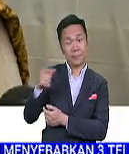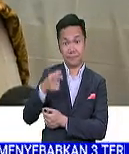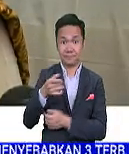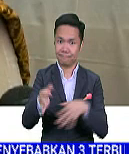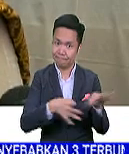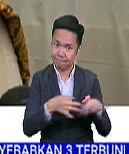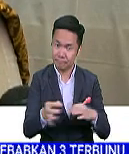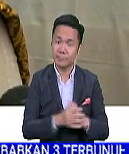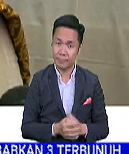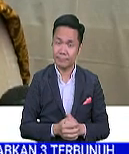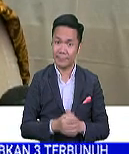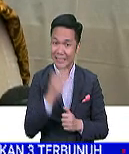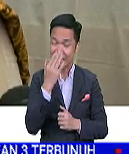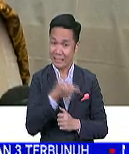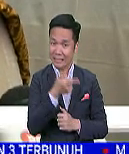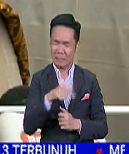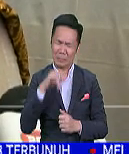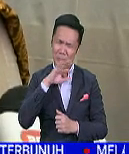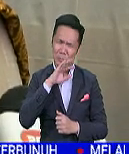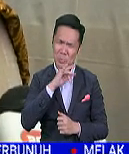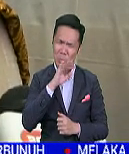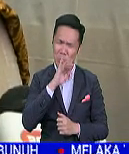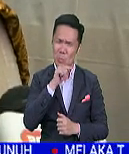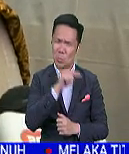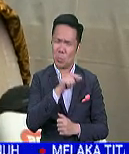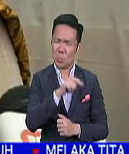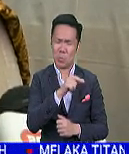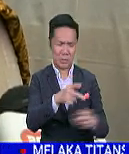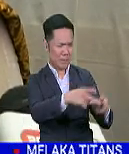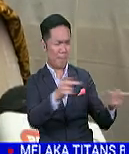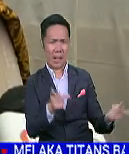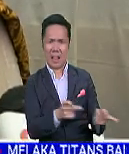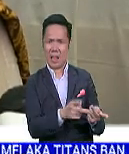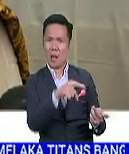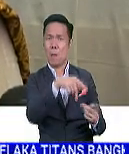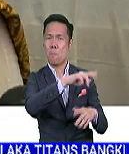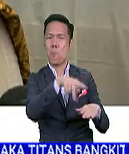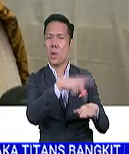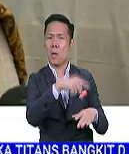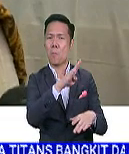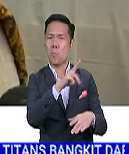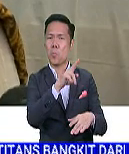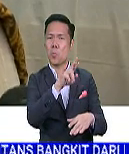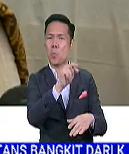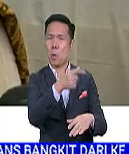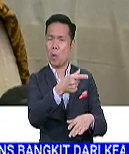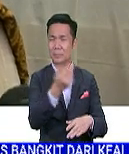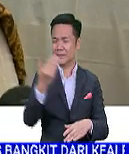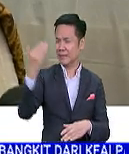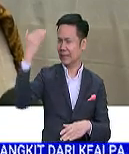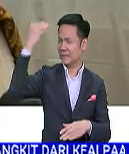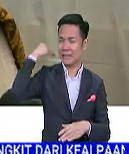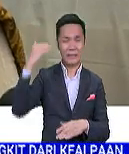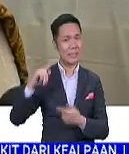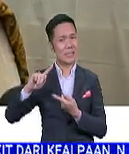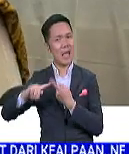Isu yang timbul daripada pencemaran daripada tapak pelupusan operasi Pulau Burung ini telah diketengahkan oleh masyarakat, oleh